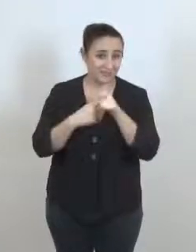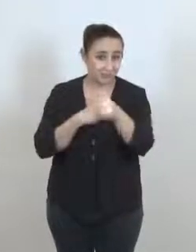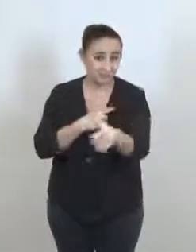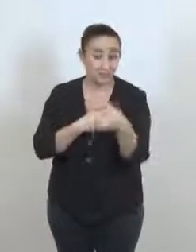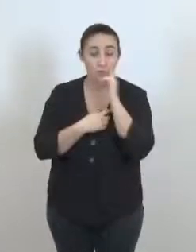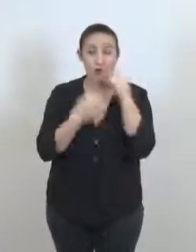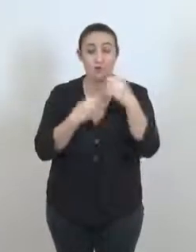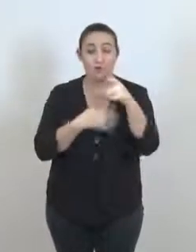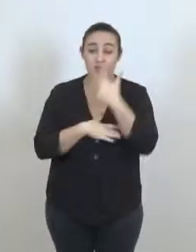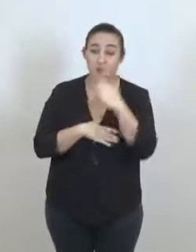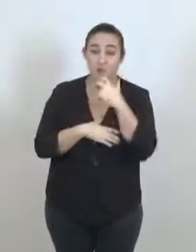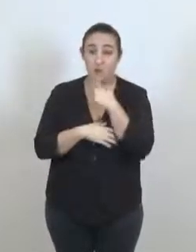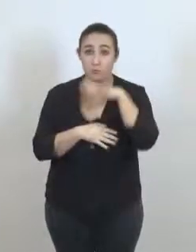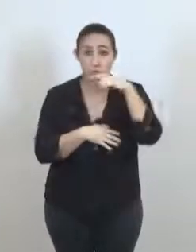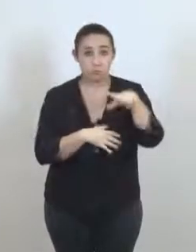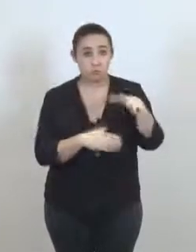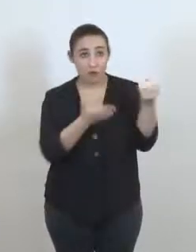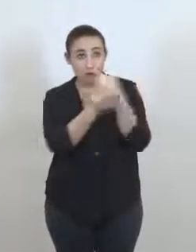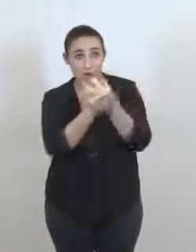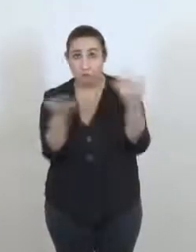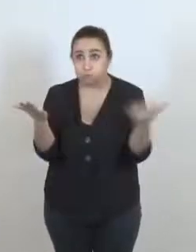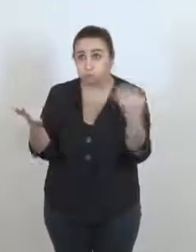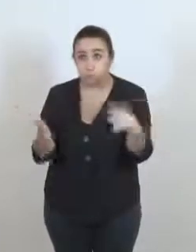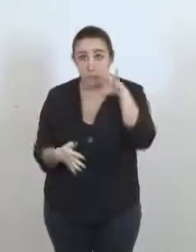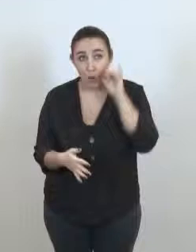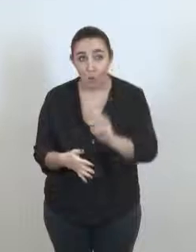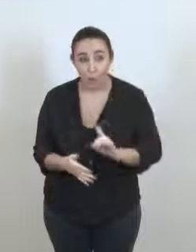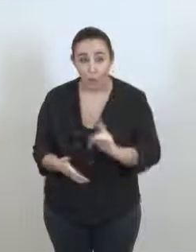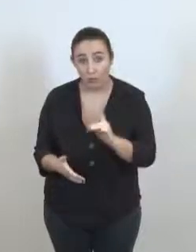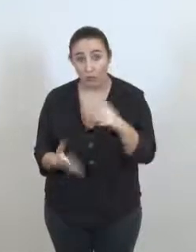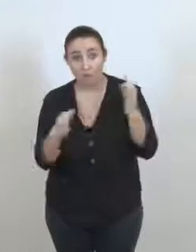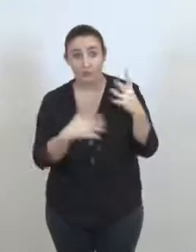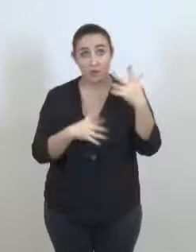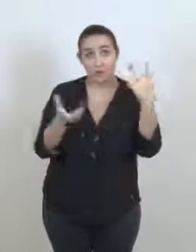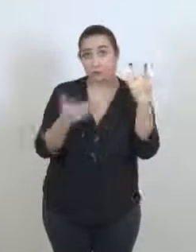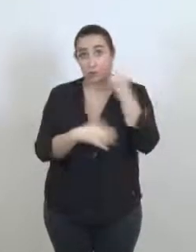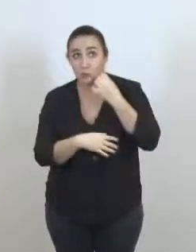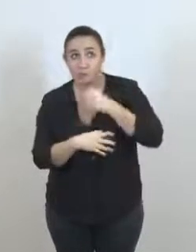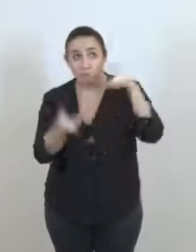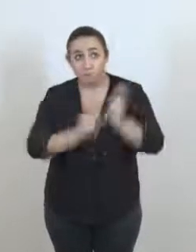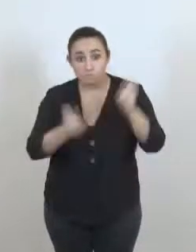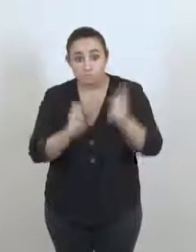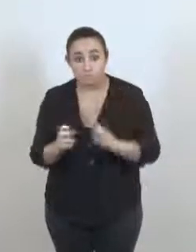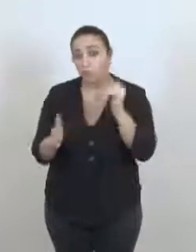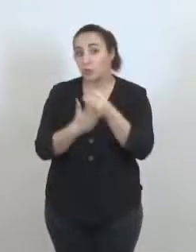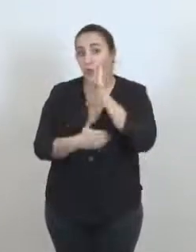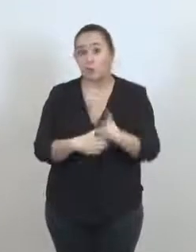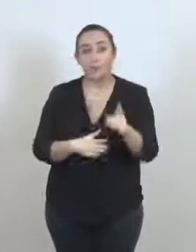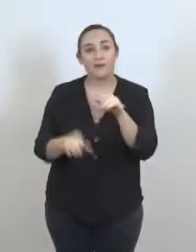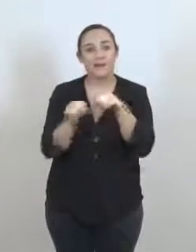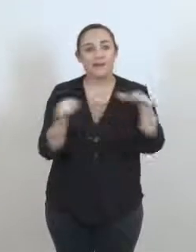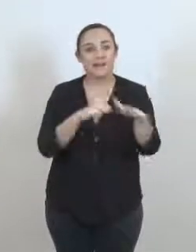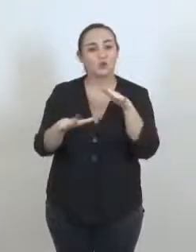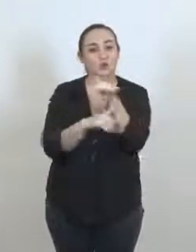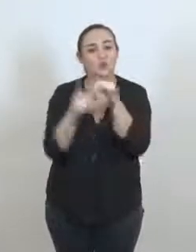pas toujours au courant de l'information et des subventions disponibles au quotidien, des actions ciblées sur les réseaux sociaux, notamment pour aller dans le sens d'une meilleure transmission